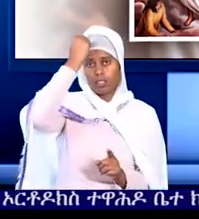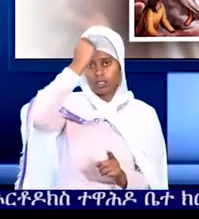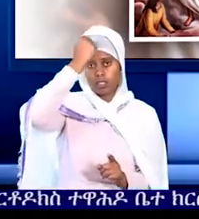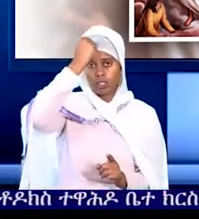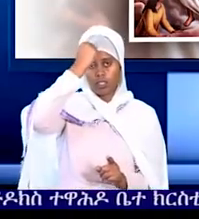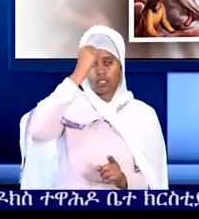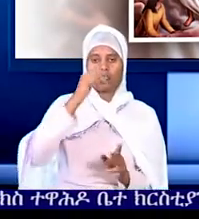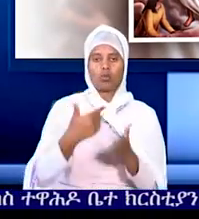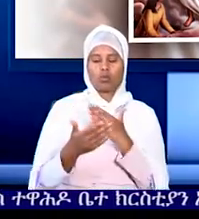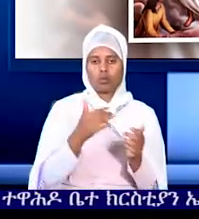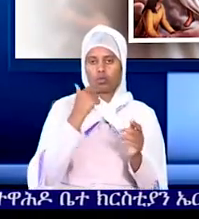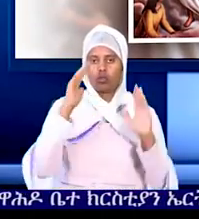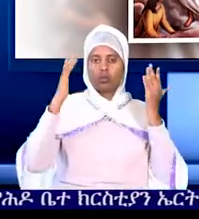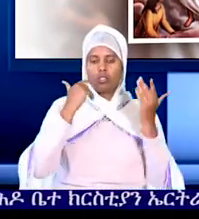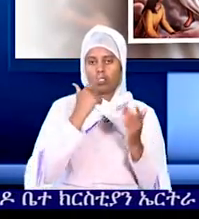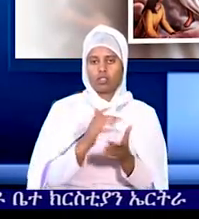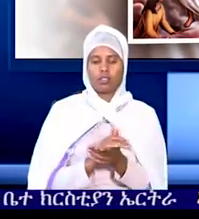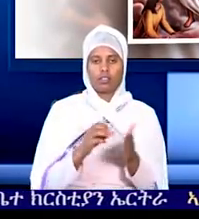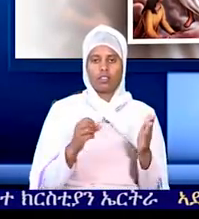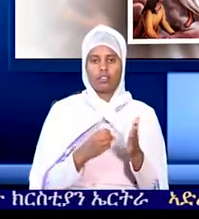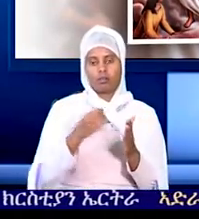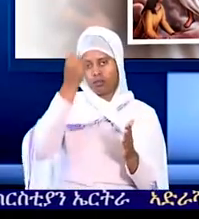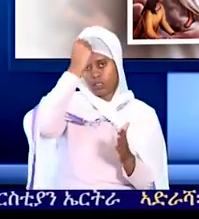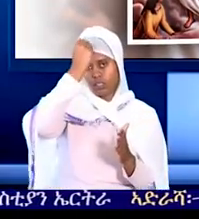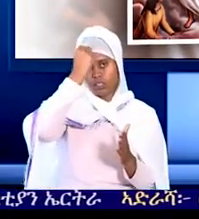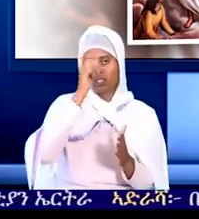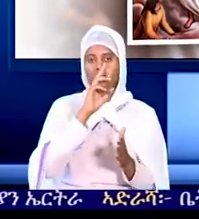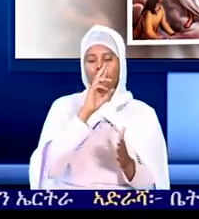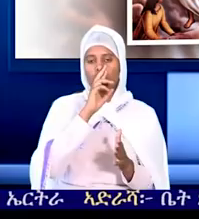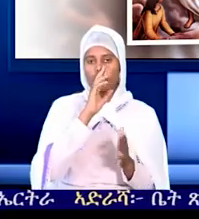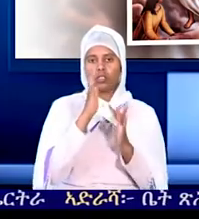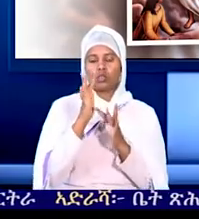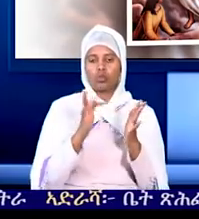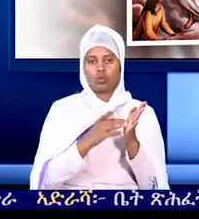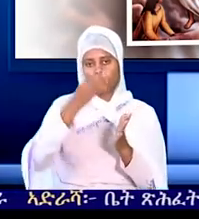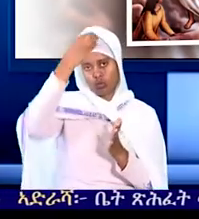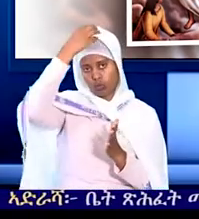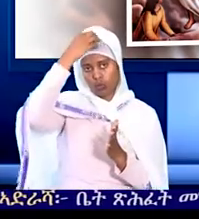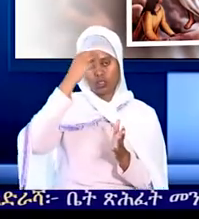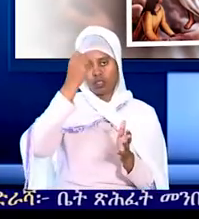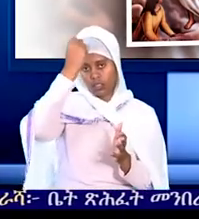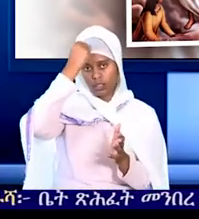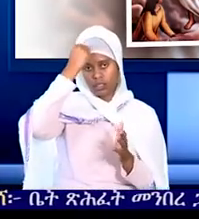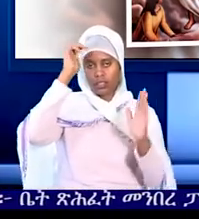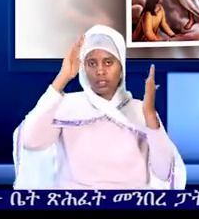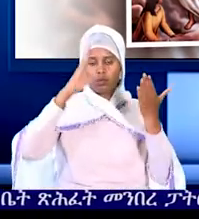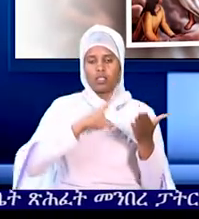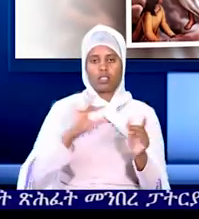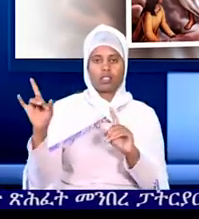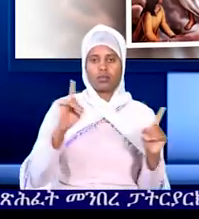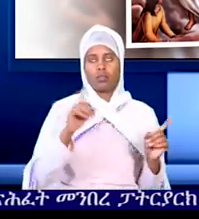نعينا ذكركم نبر بمالت لومن صوم ذلنا إنه مذكرتنا قويتنا أملاحنا مدحانينا إيس